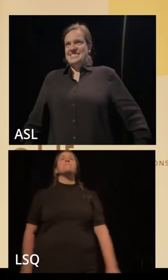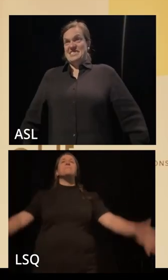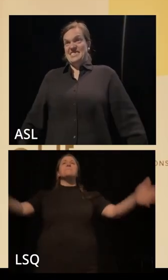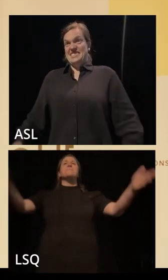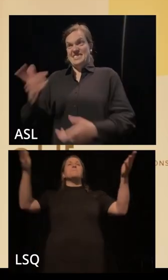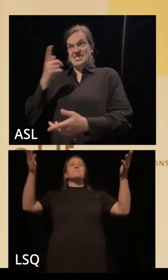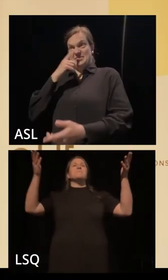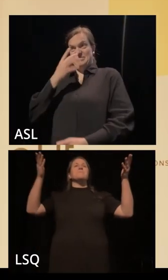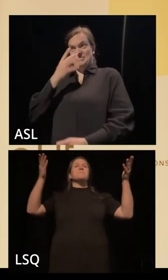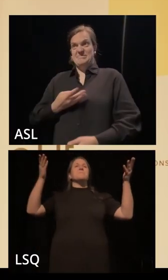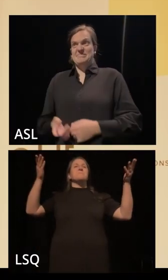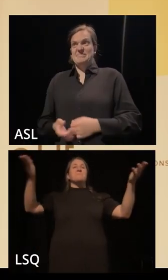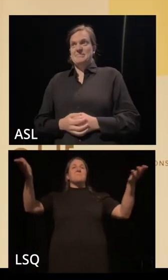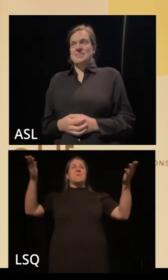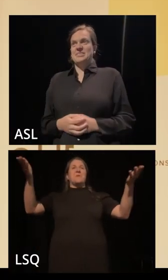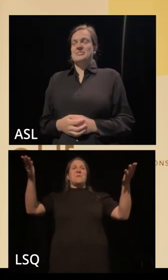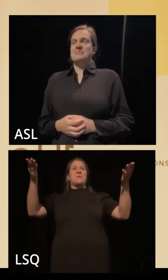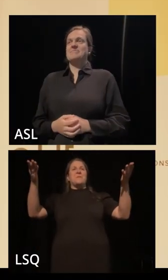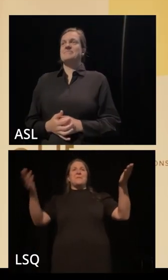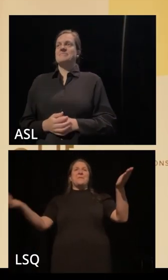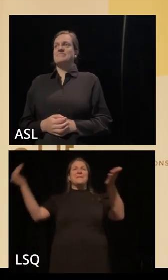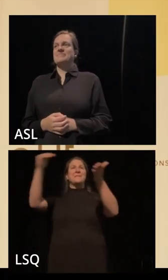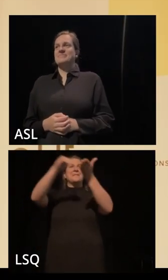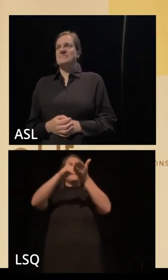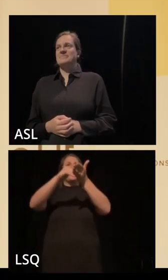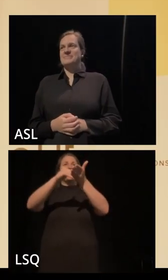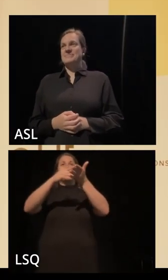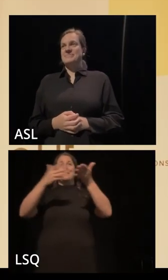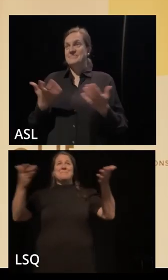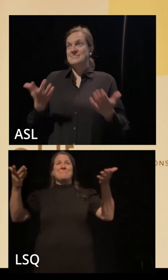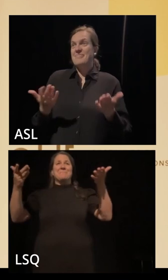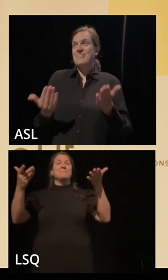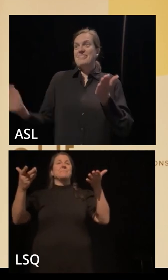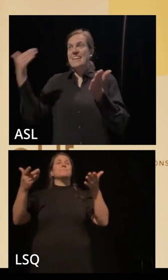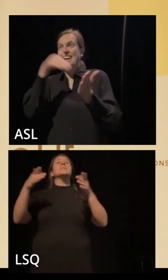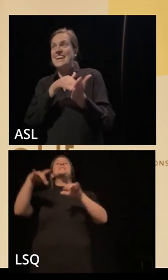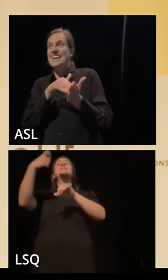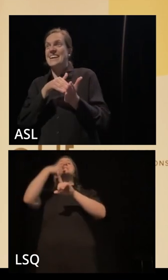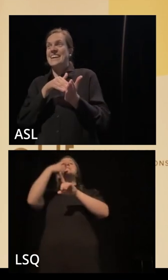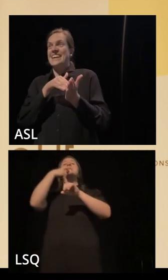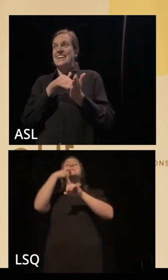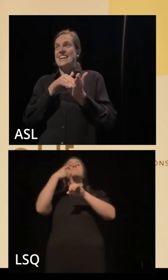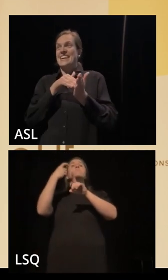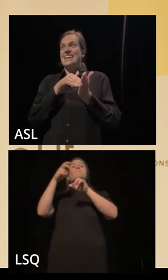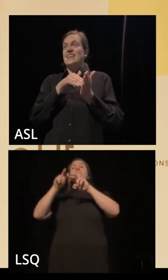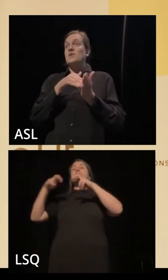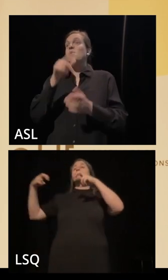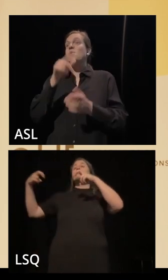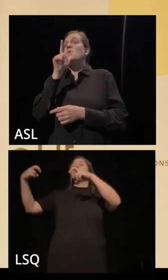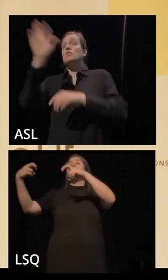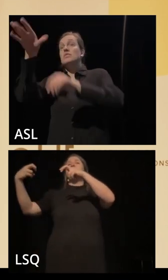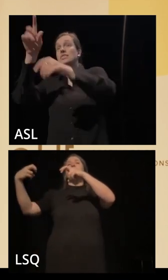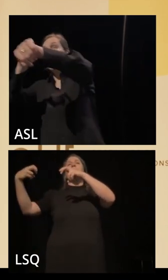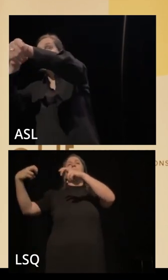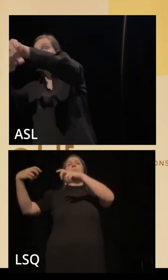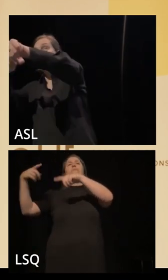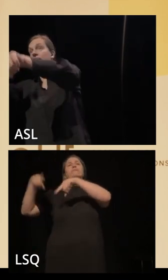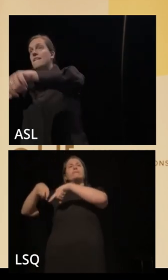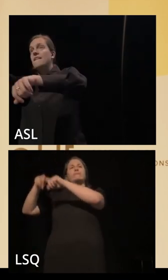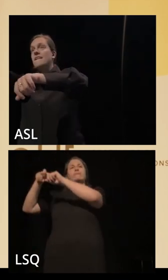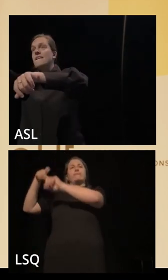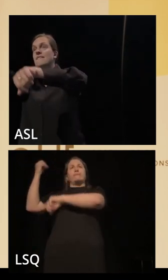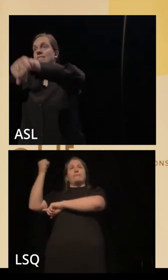Alors, nous revoici pour la suite du symposium. Et avant de vous présenter notre première table ronde du jour, je voudrais que